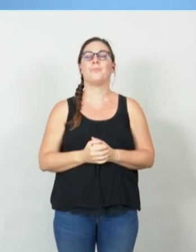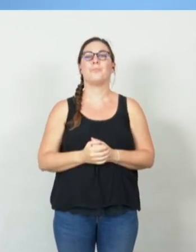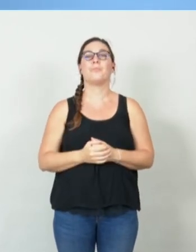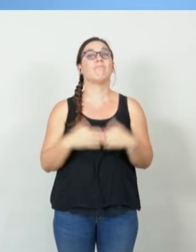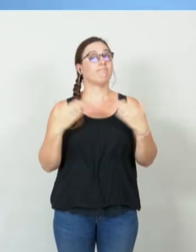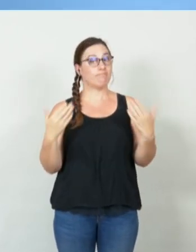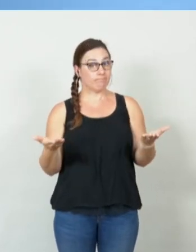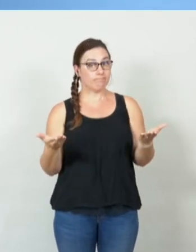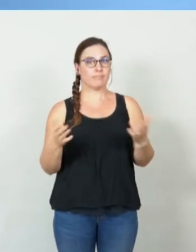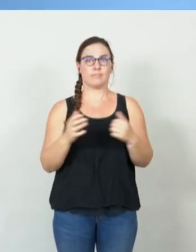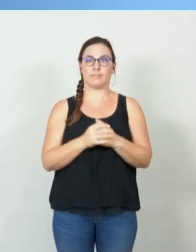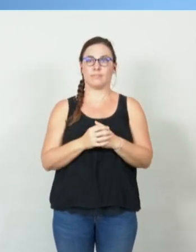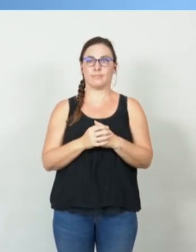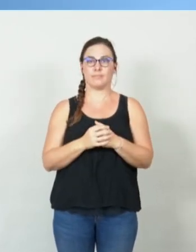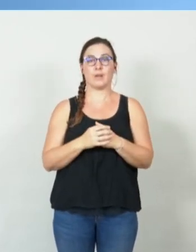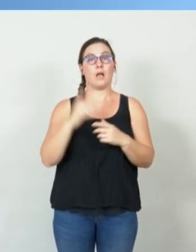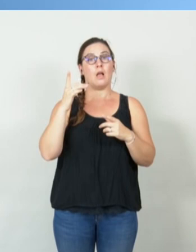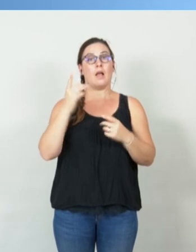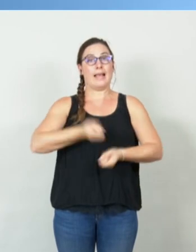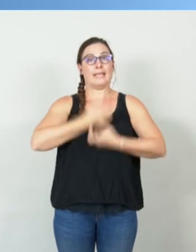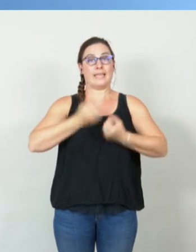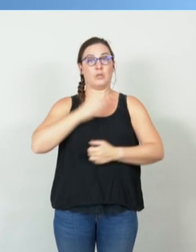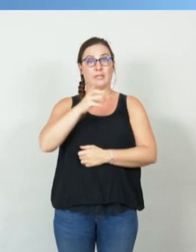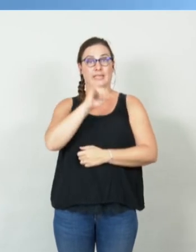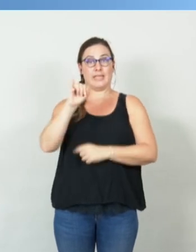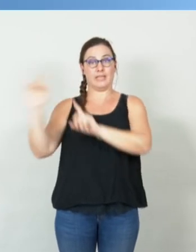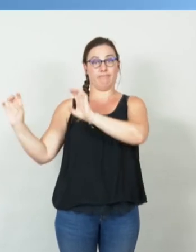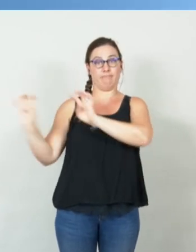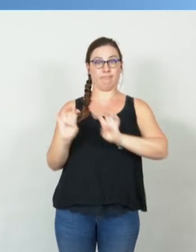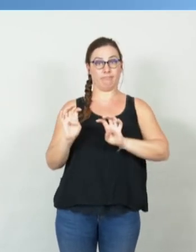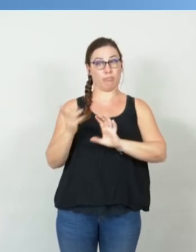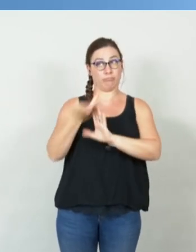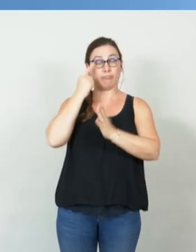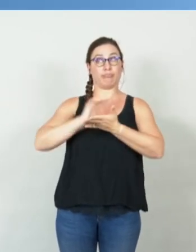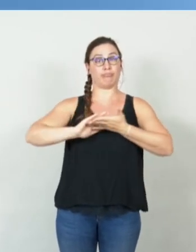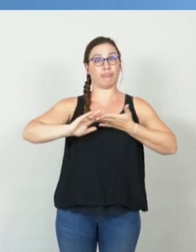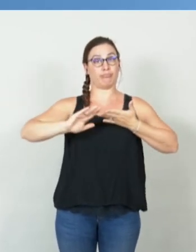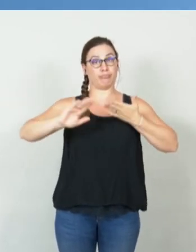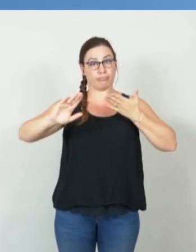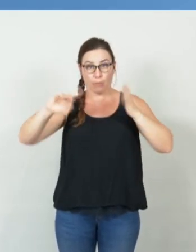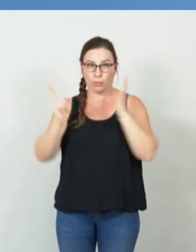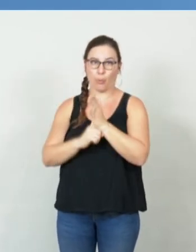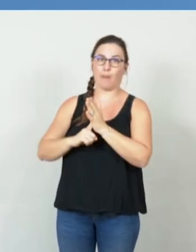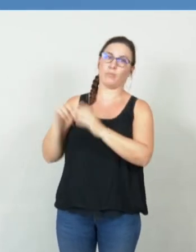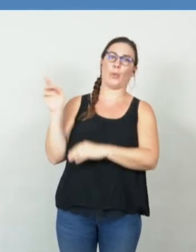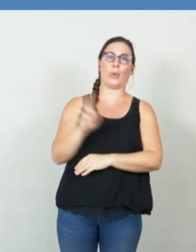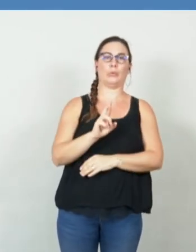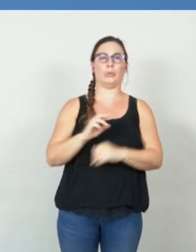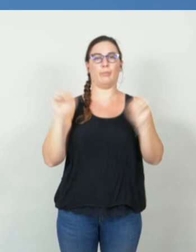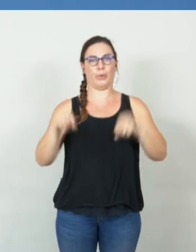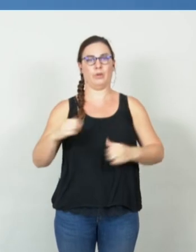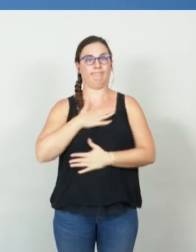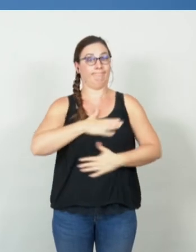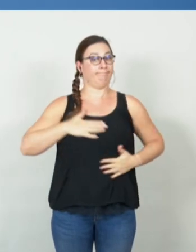le retour d'une des questions orales des CCI nous n'avons pas eu depuis longtemps nous sommes très heureux de voir